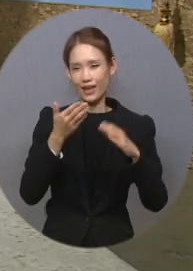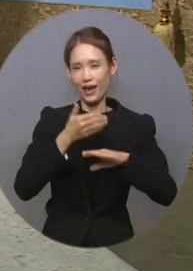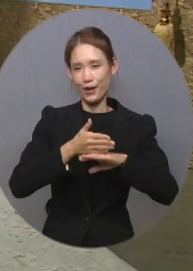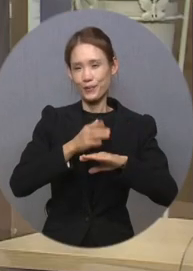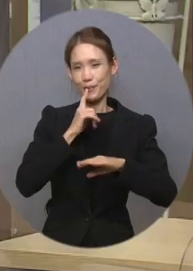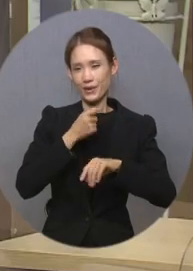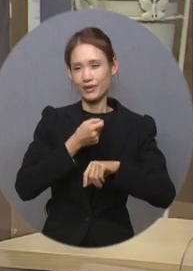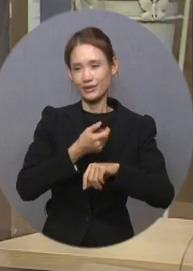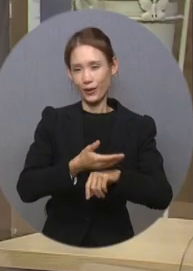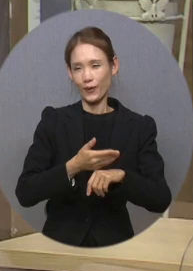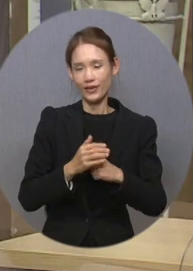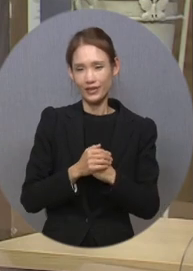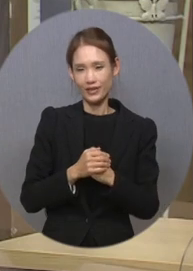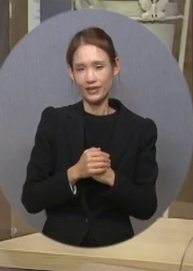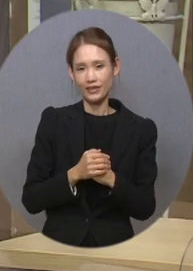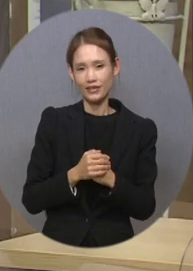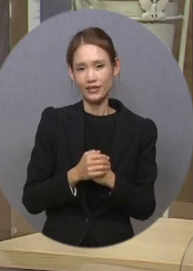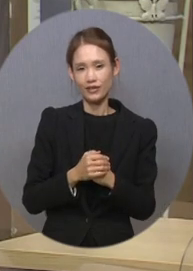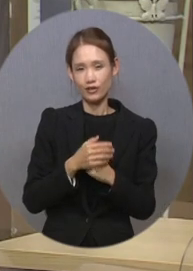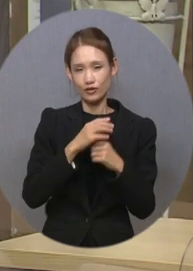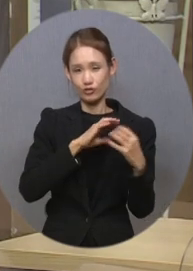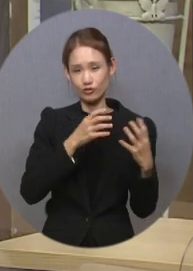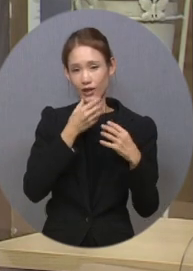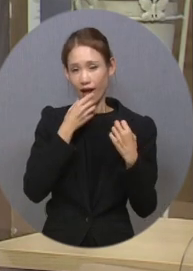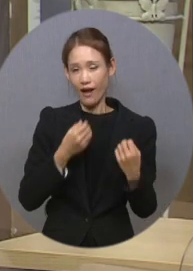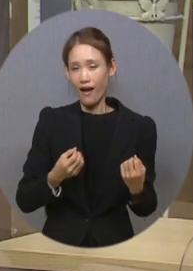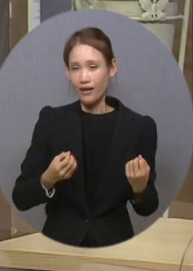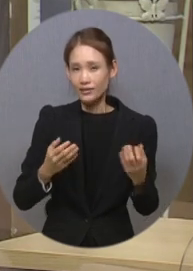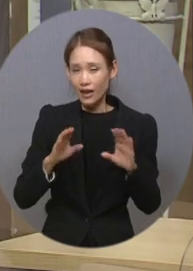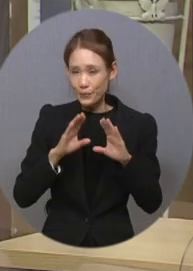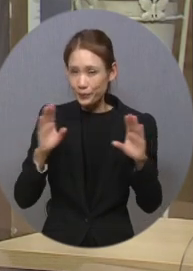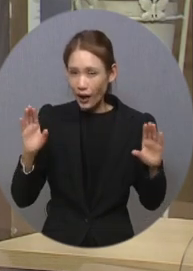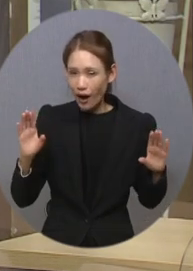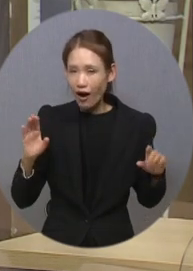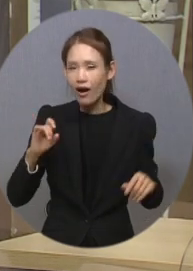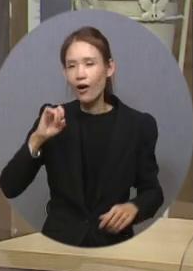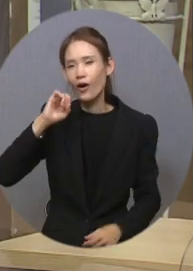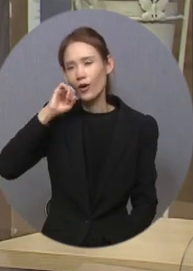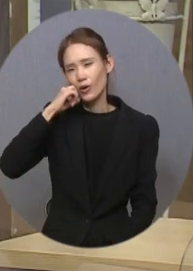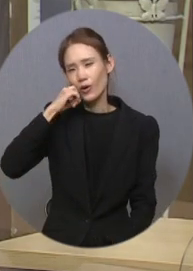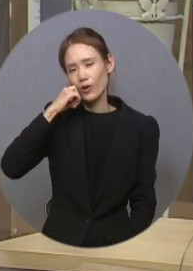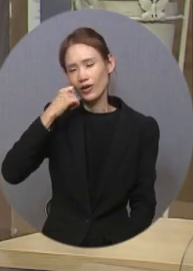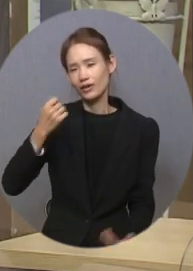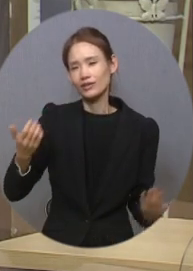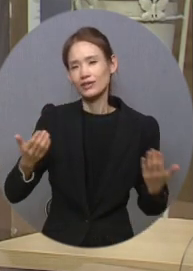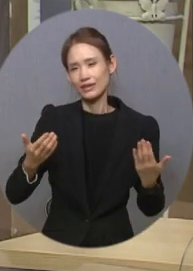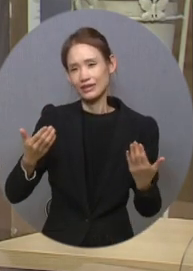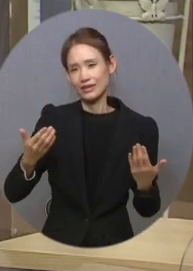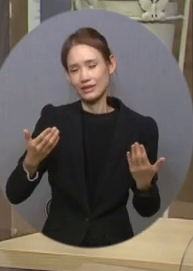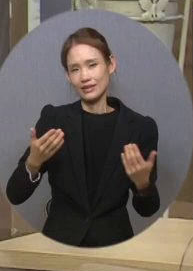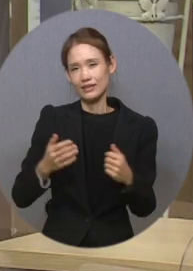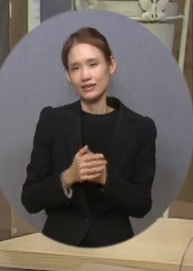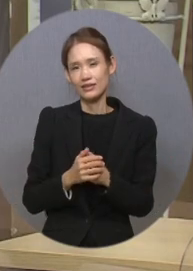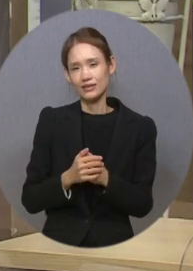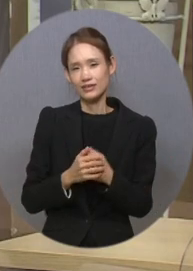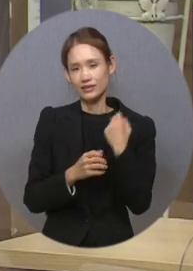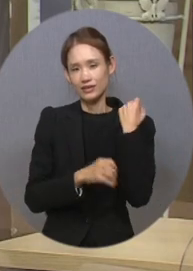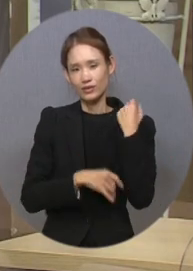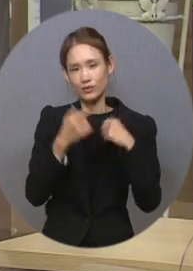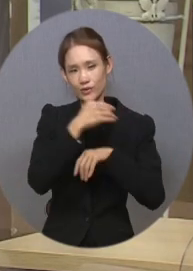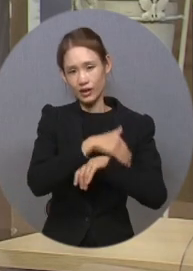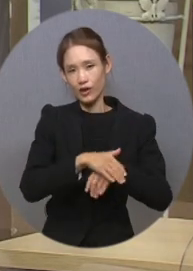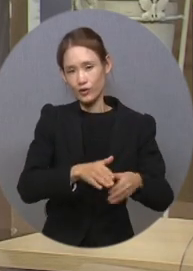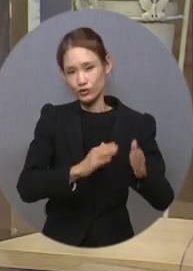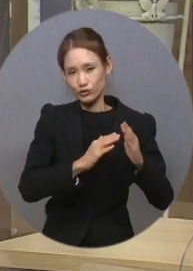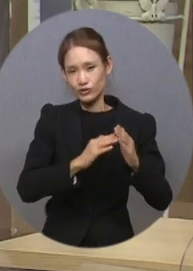이렇게 국제 행사를 개최하기가 사실 말씀하신 것처럼 쉽지는 않은 일이잖아요. 계획, 기본 계획 수립만 또